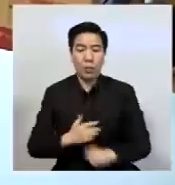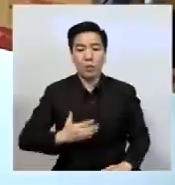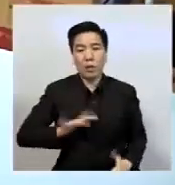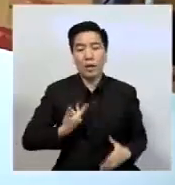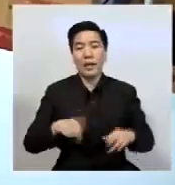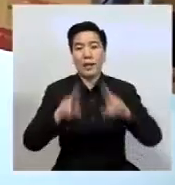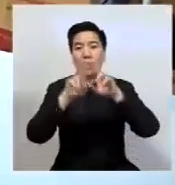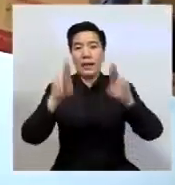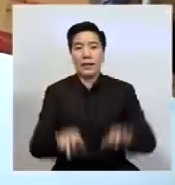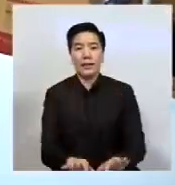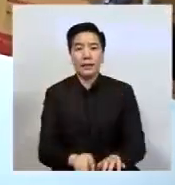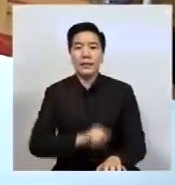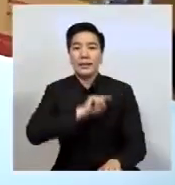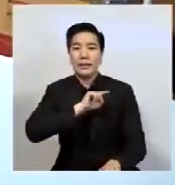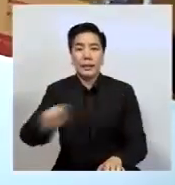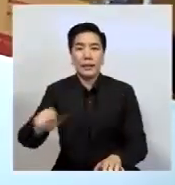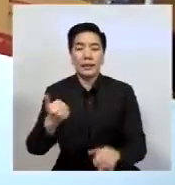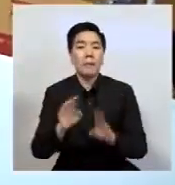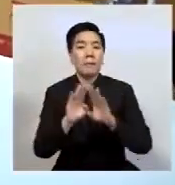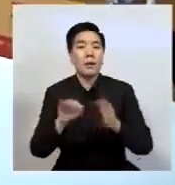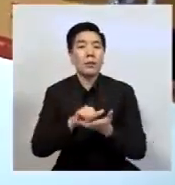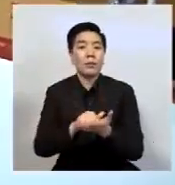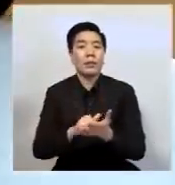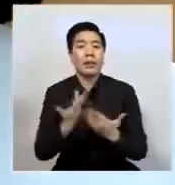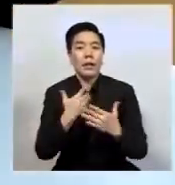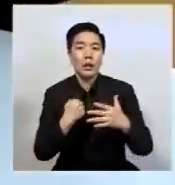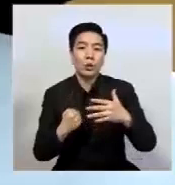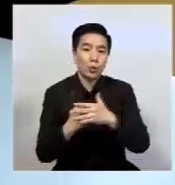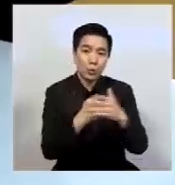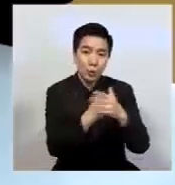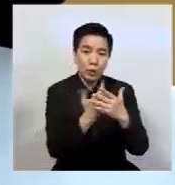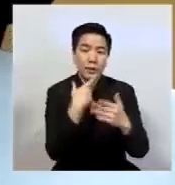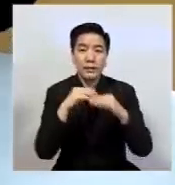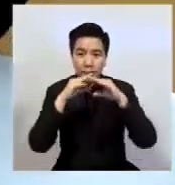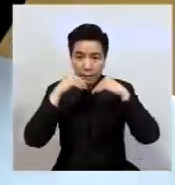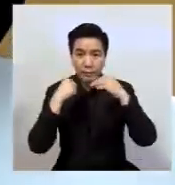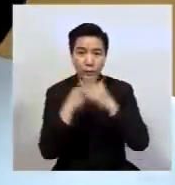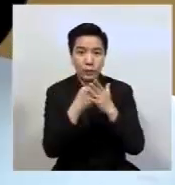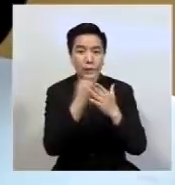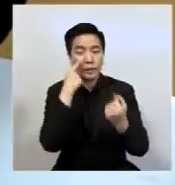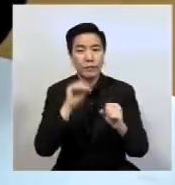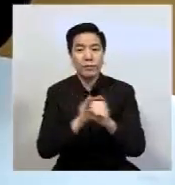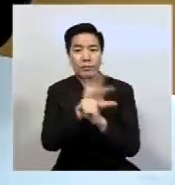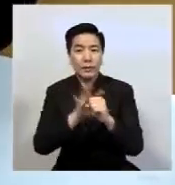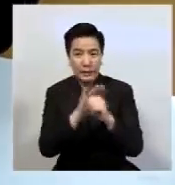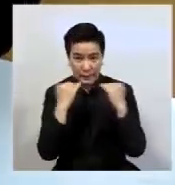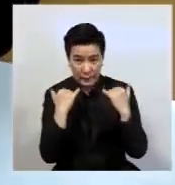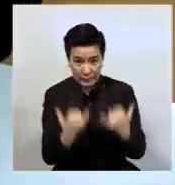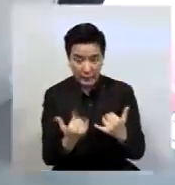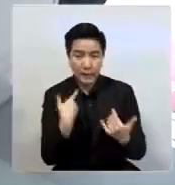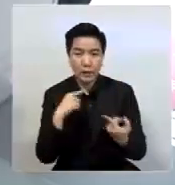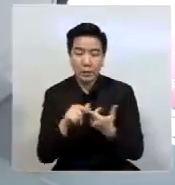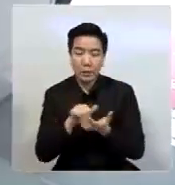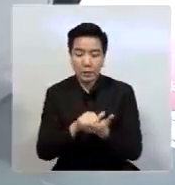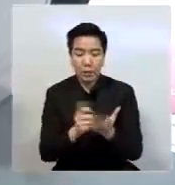านร้านออนไลน์ไปรษณีย์ไทยเปิดบริการยิ้มสู้นะคะยิ้มสู้น่าจะเป็นยิ้มสู้โควิด-19 นี่แหละนะคะก็บ